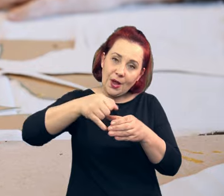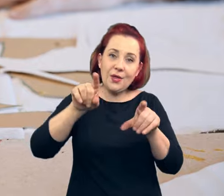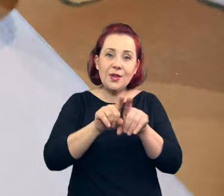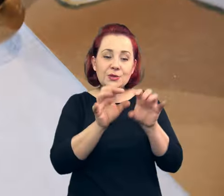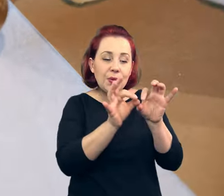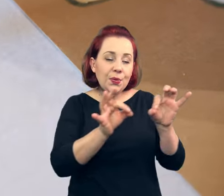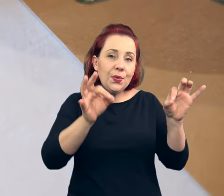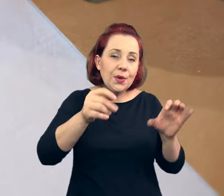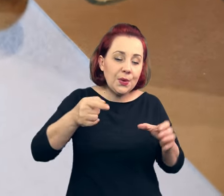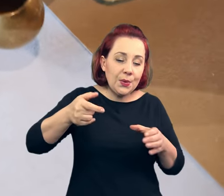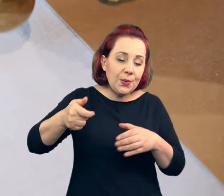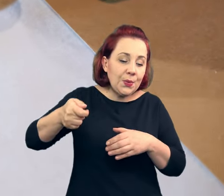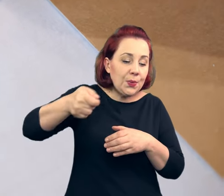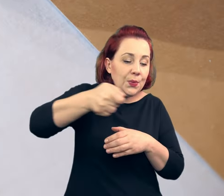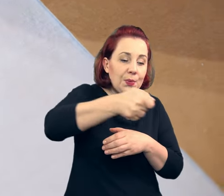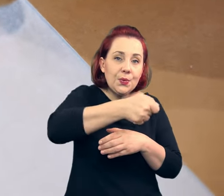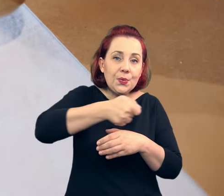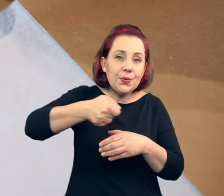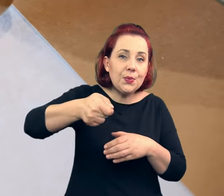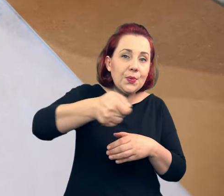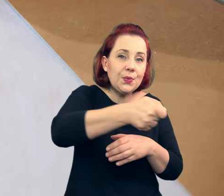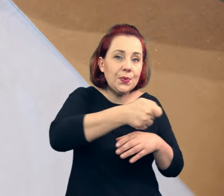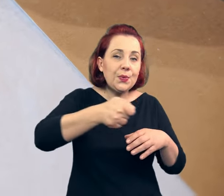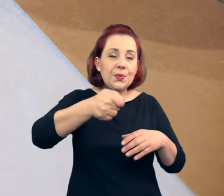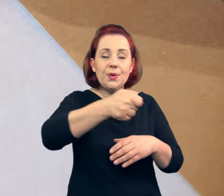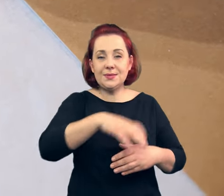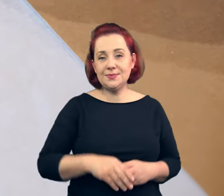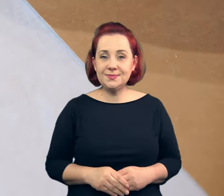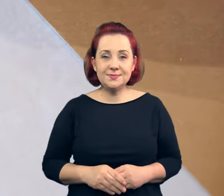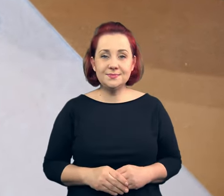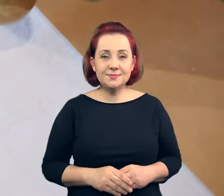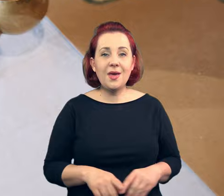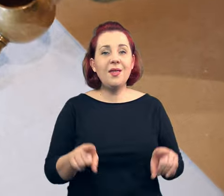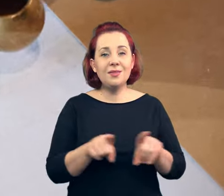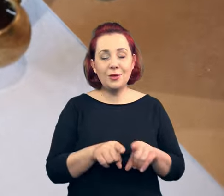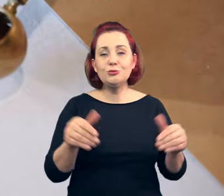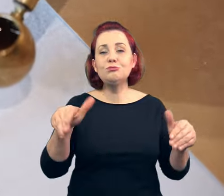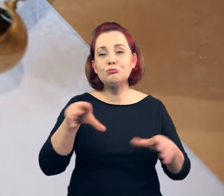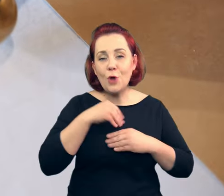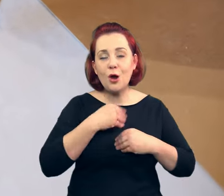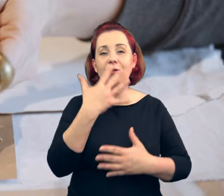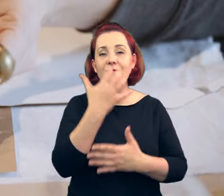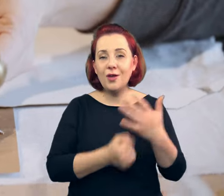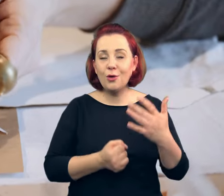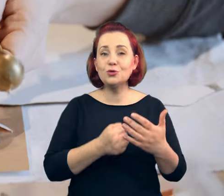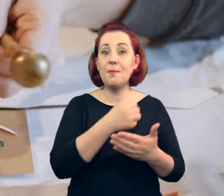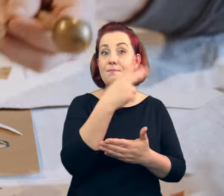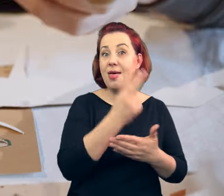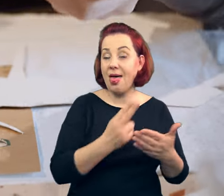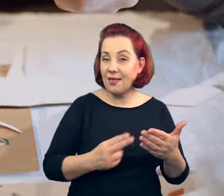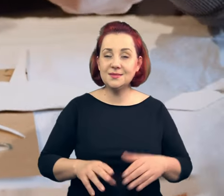którą rozprowadzamy ten wosk po tkaninie. Możemy również wykorzystywać do tego celu